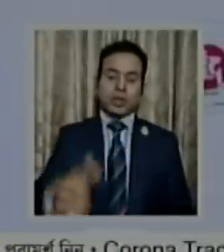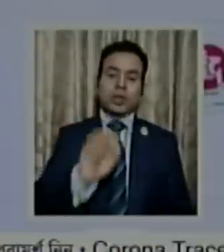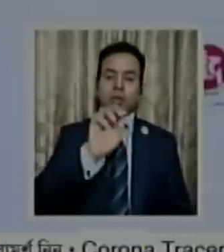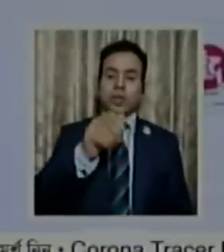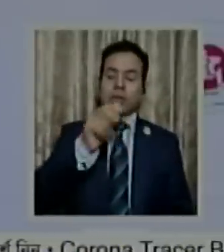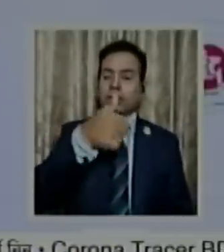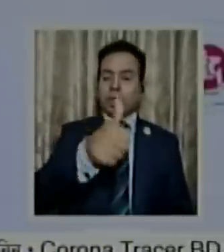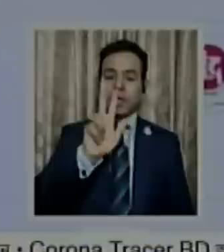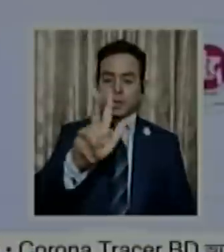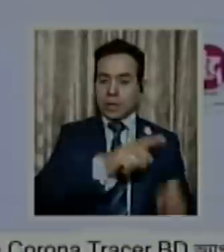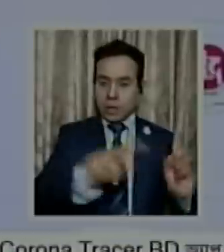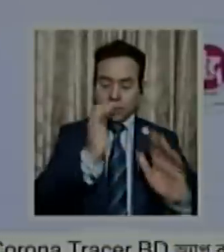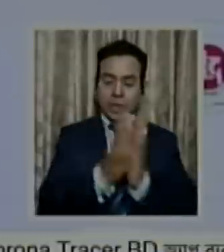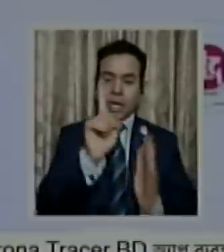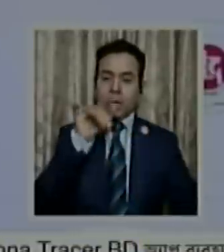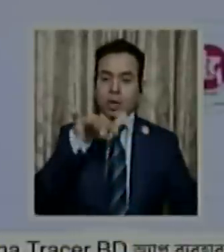২৪ ঘন্টায় সুস্থ হয়েছেন